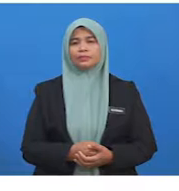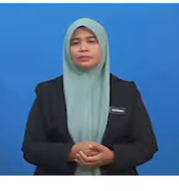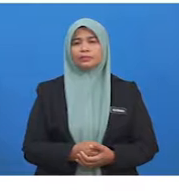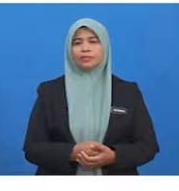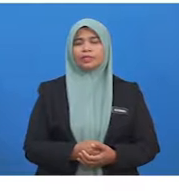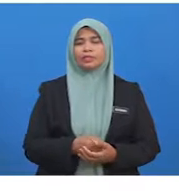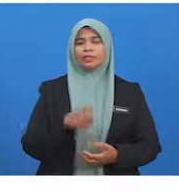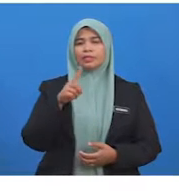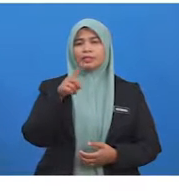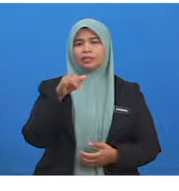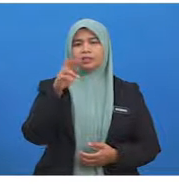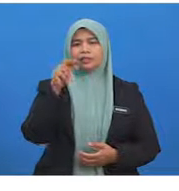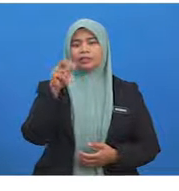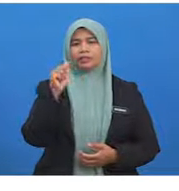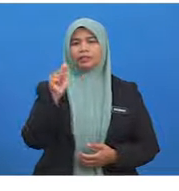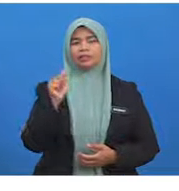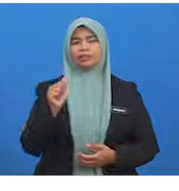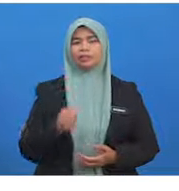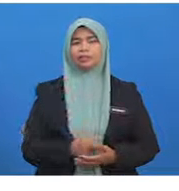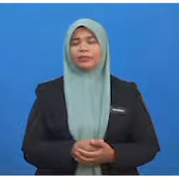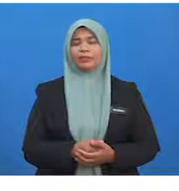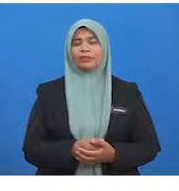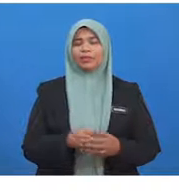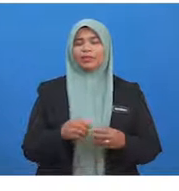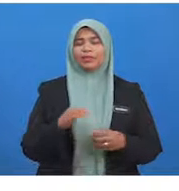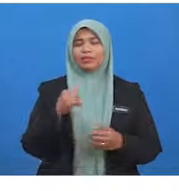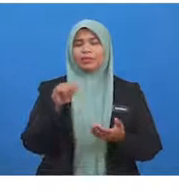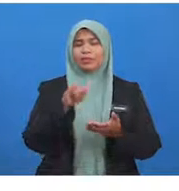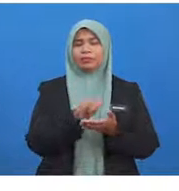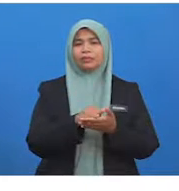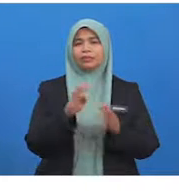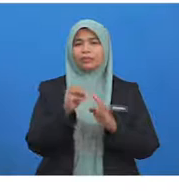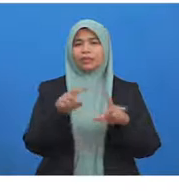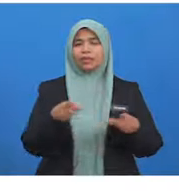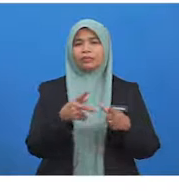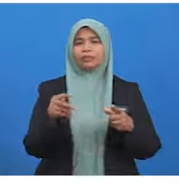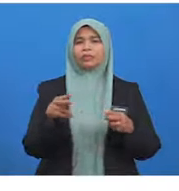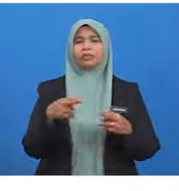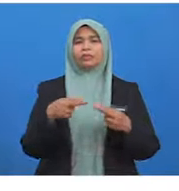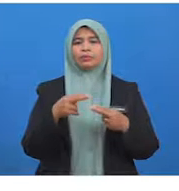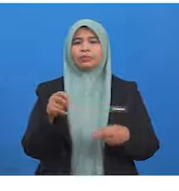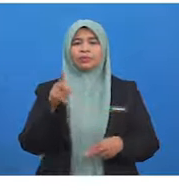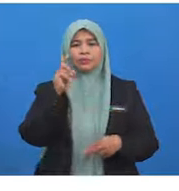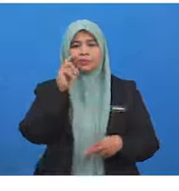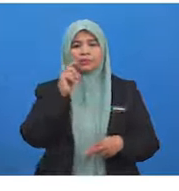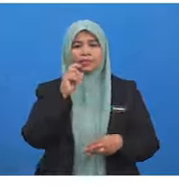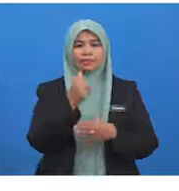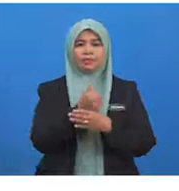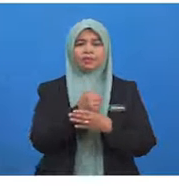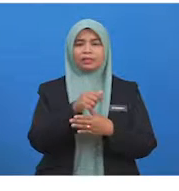bermaksud melakukan hubungan seks antara lelaki dan perempuan tanpa akad perkahwinan yang